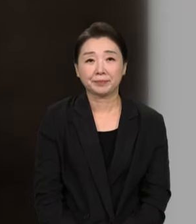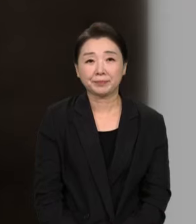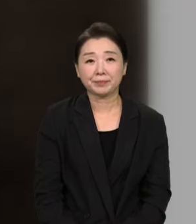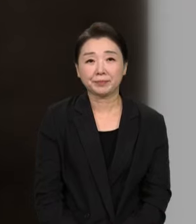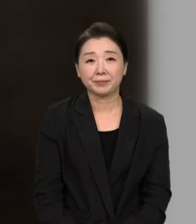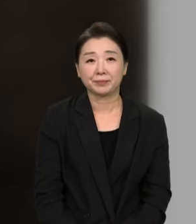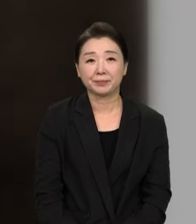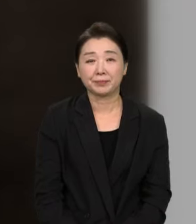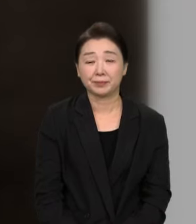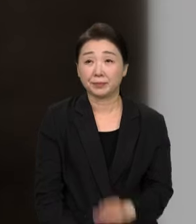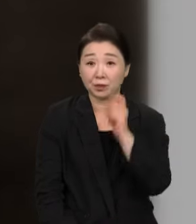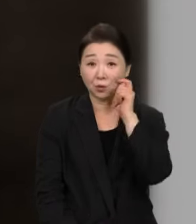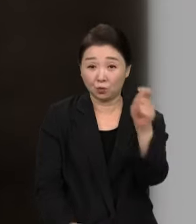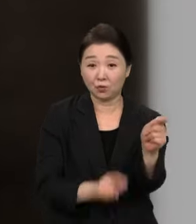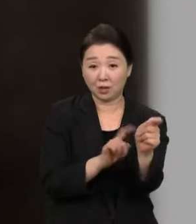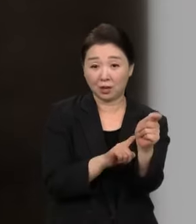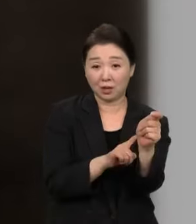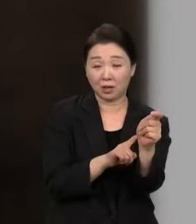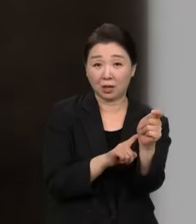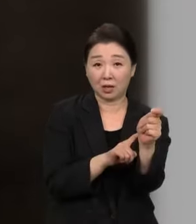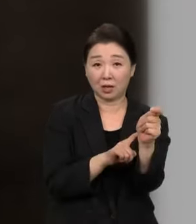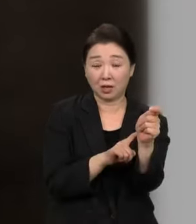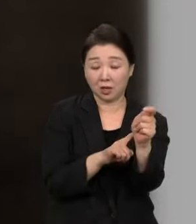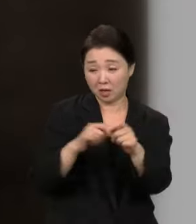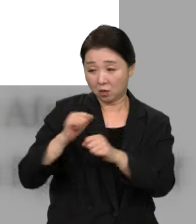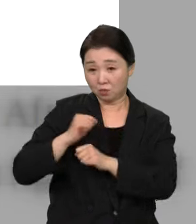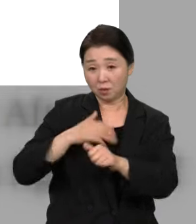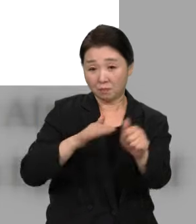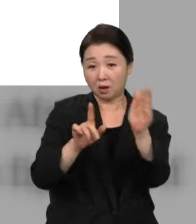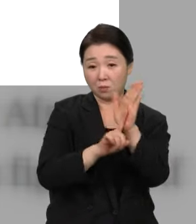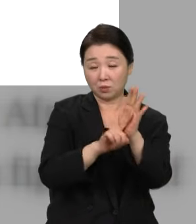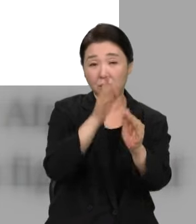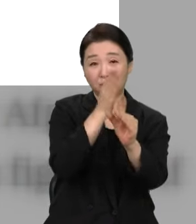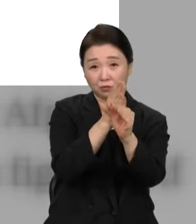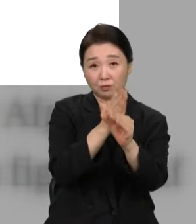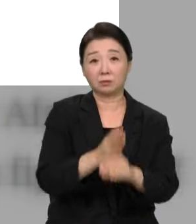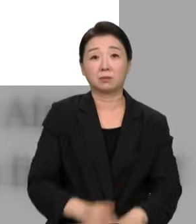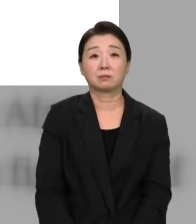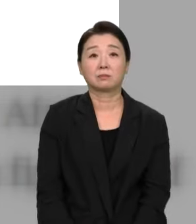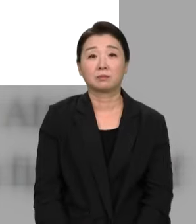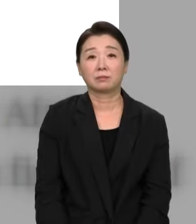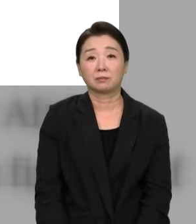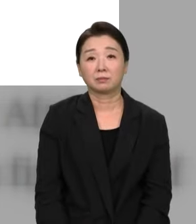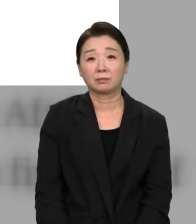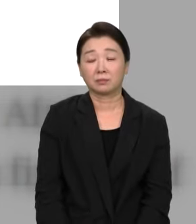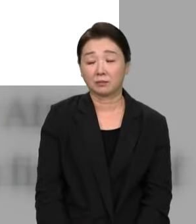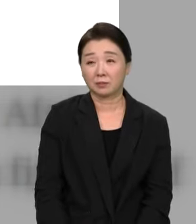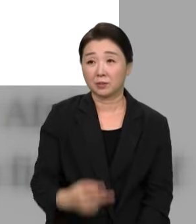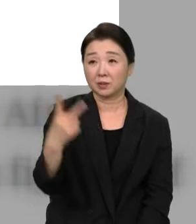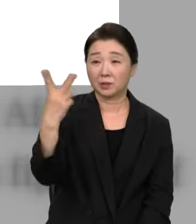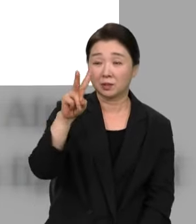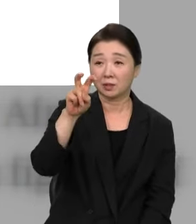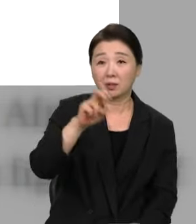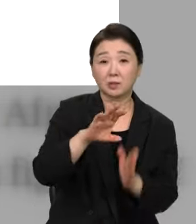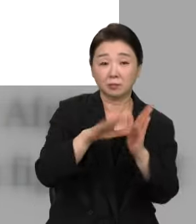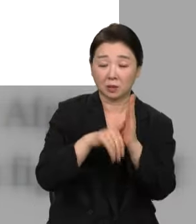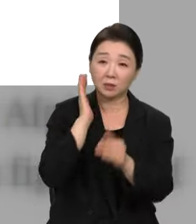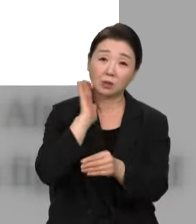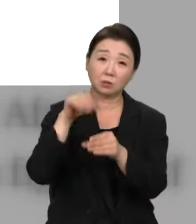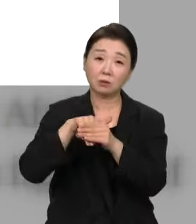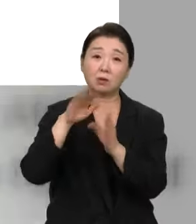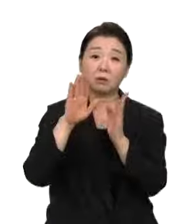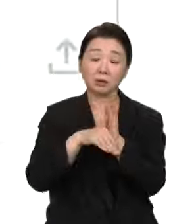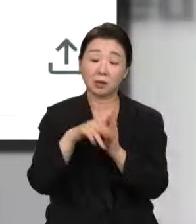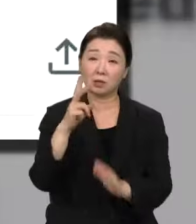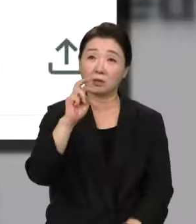알려졌습니다네 우크라이나로 보낼 용병을 모집하고 있다고 밝히기도 했습니다 지난 2020년 대선 때는